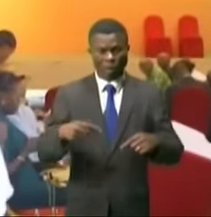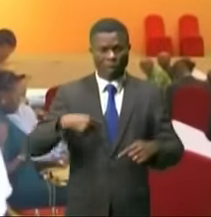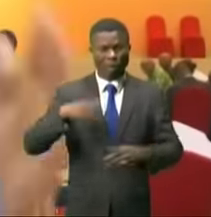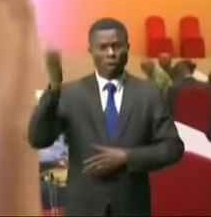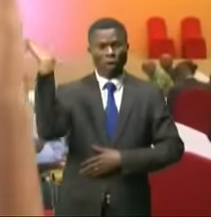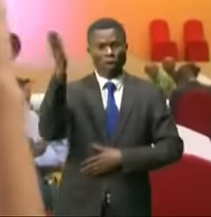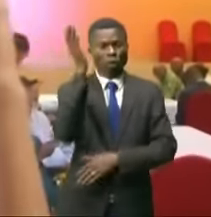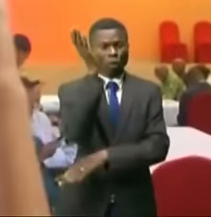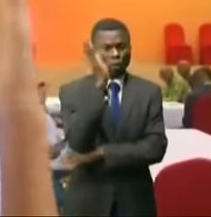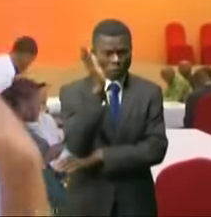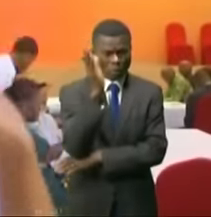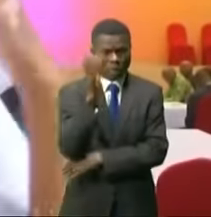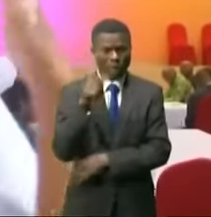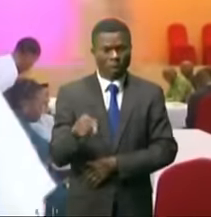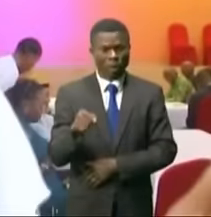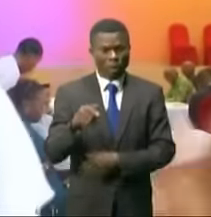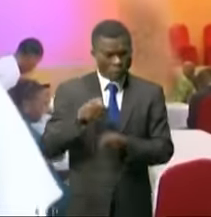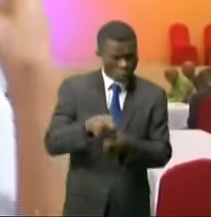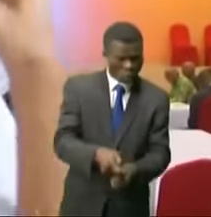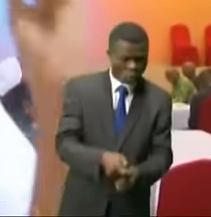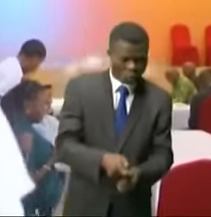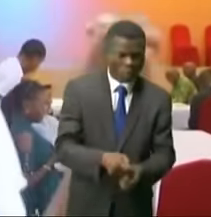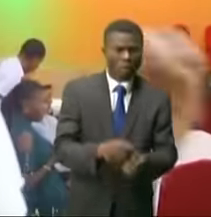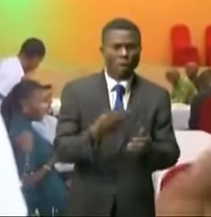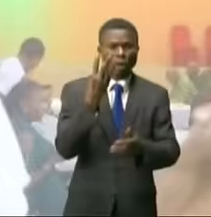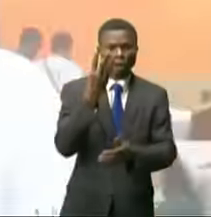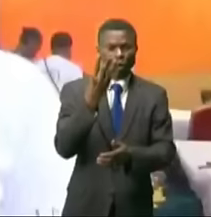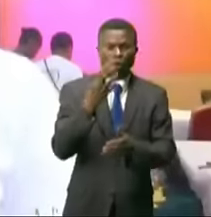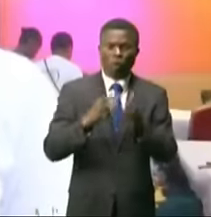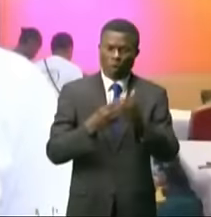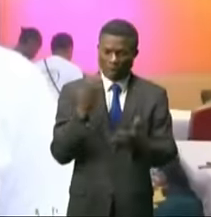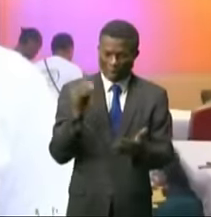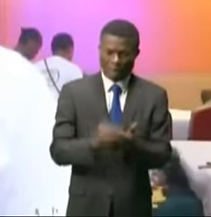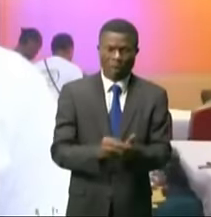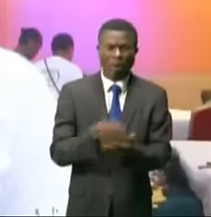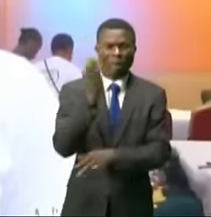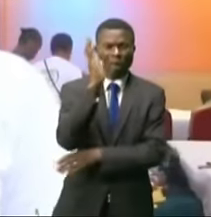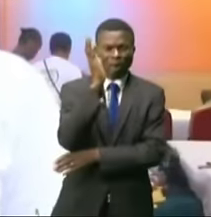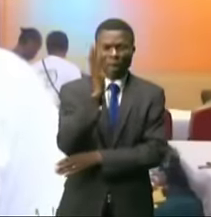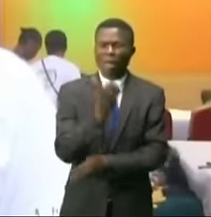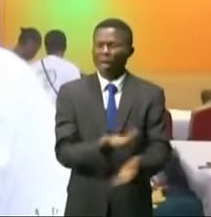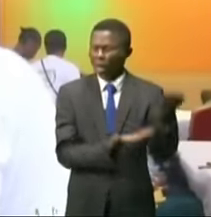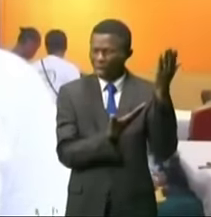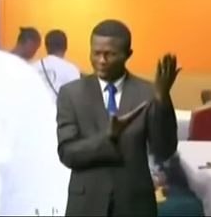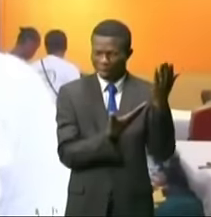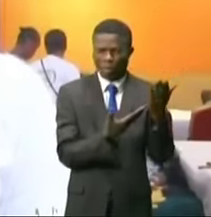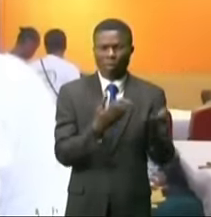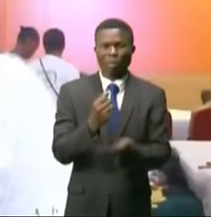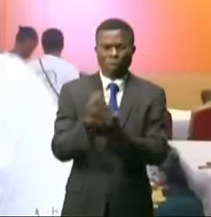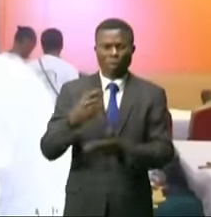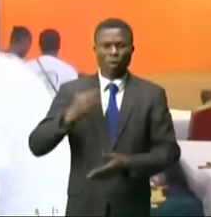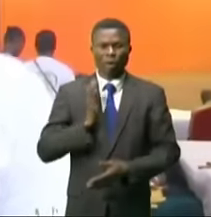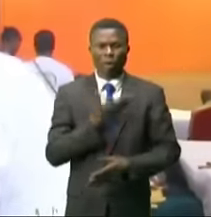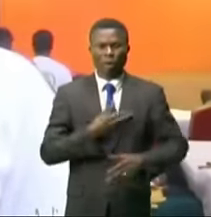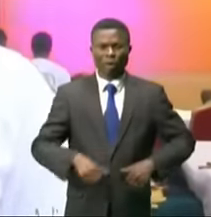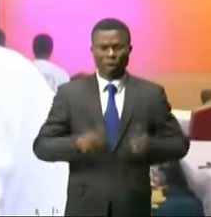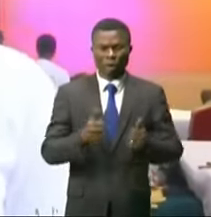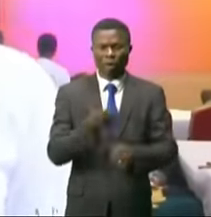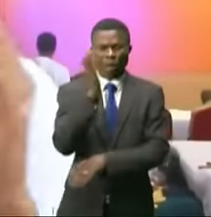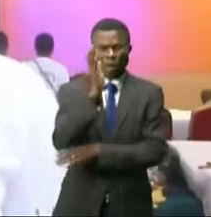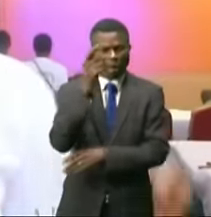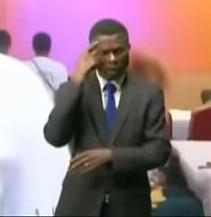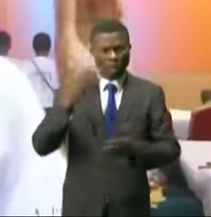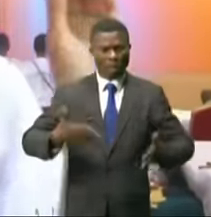coupons un arbre, nous devons replanter au moins 3 arbres pour l'oxygène de chacun. Les arbres sont importants pour notre survie, les arbres sont importants pour notre